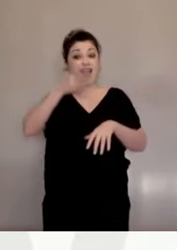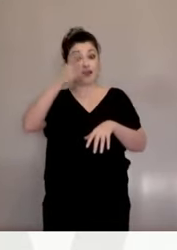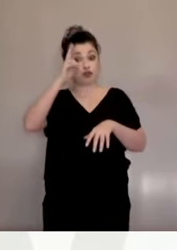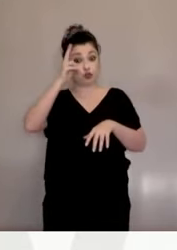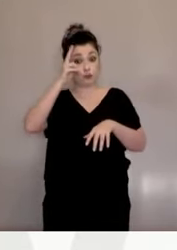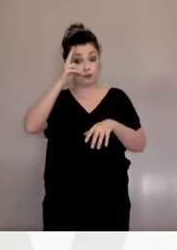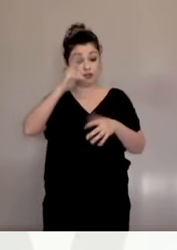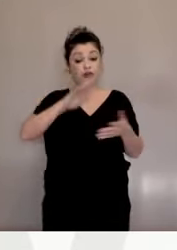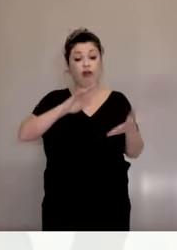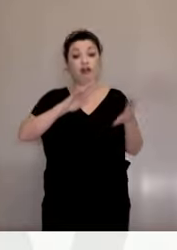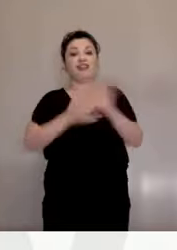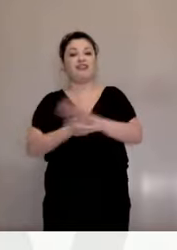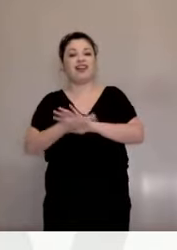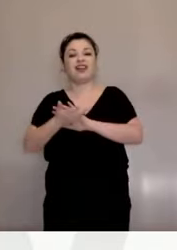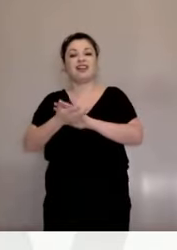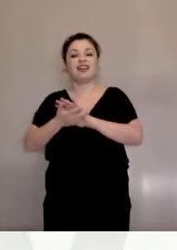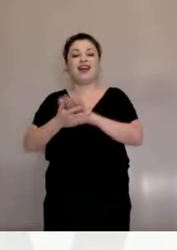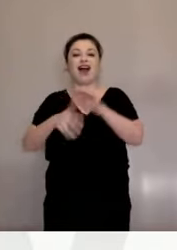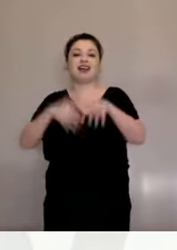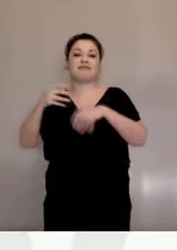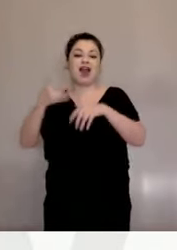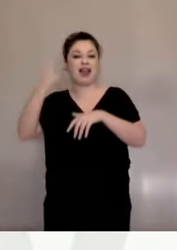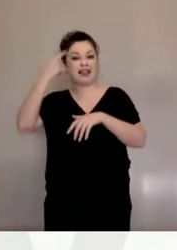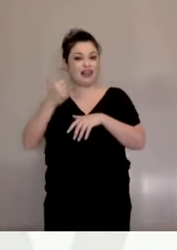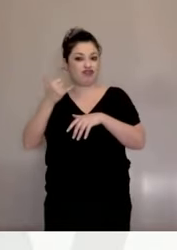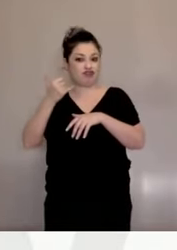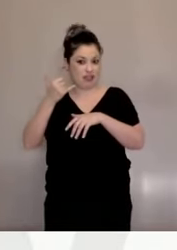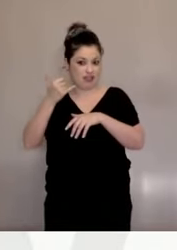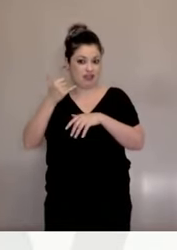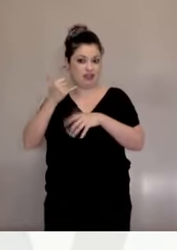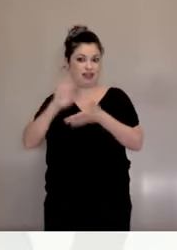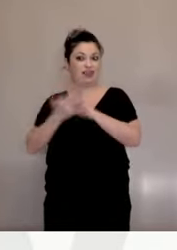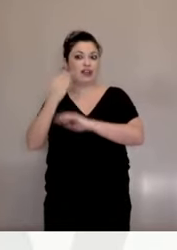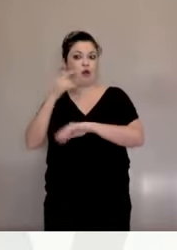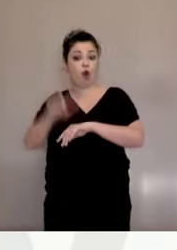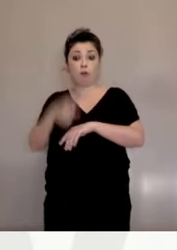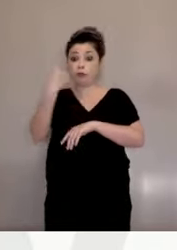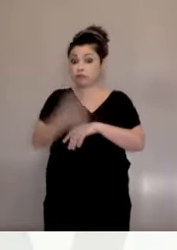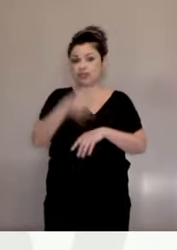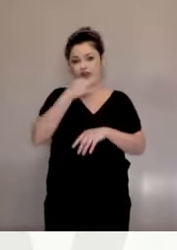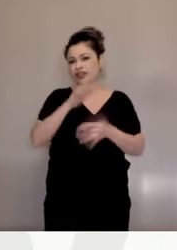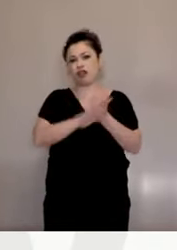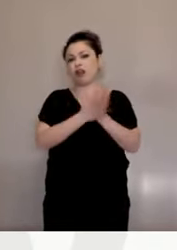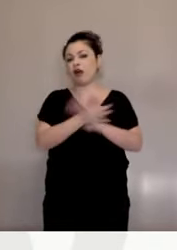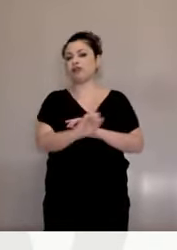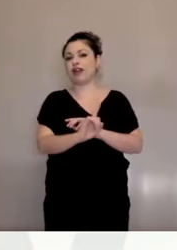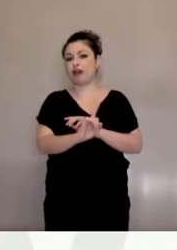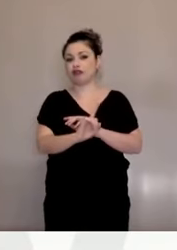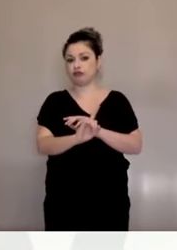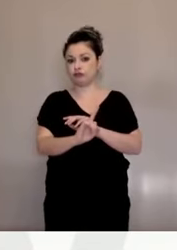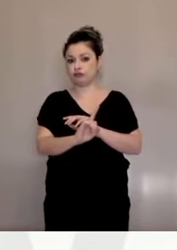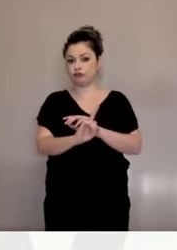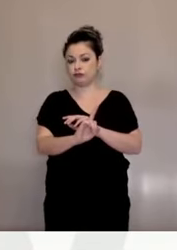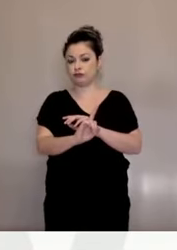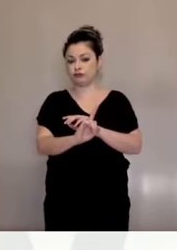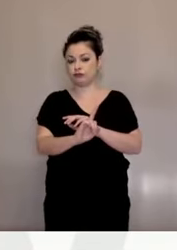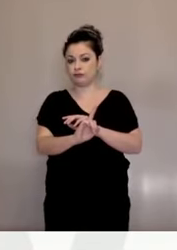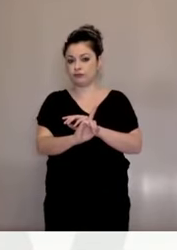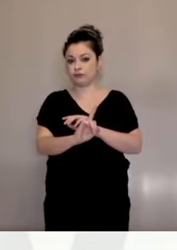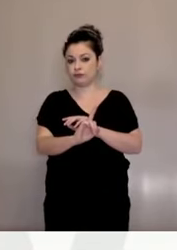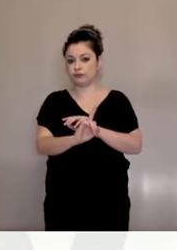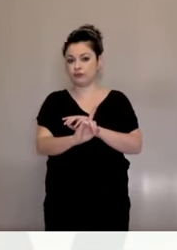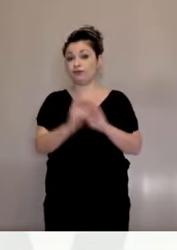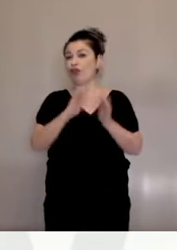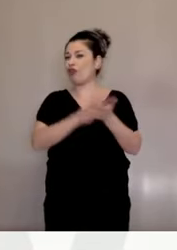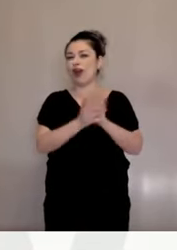e un uomo. Allora non è un contratto, non è un contratto, è qualcosa altro,